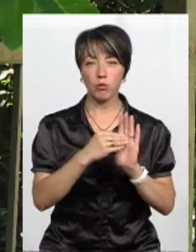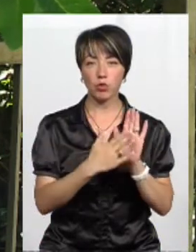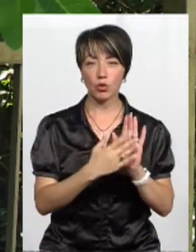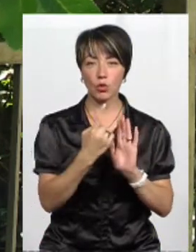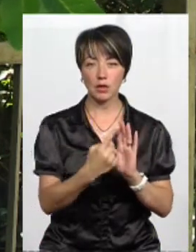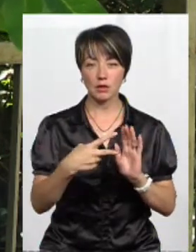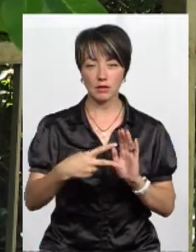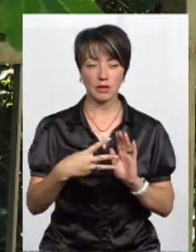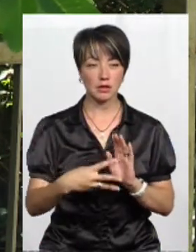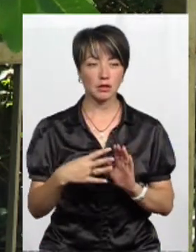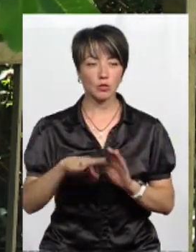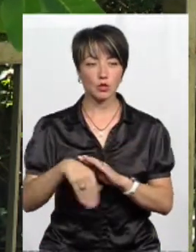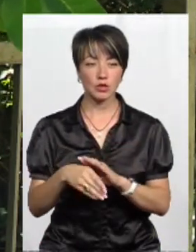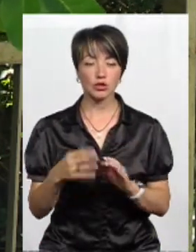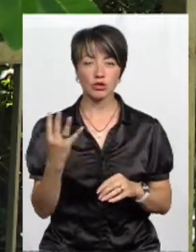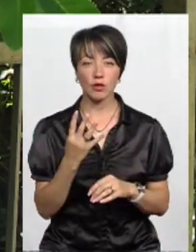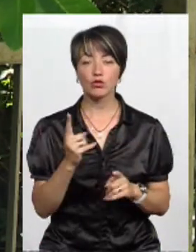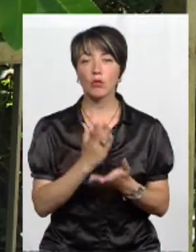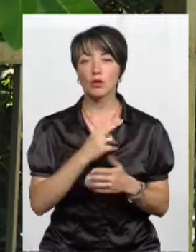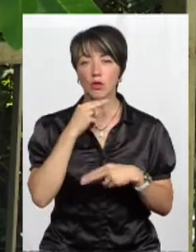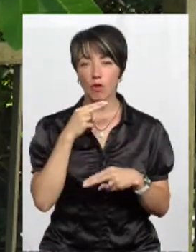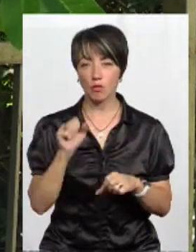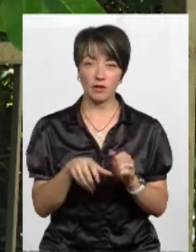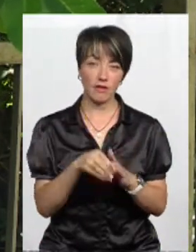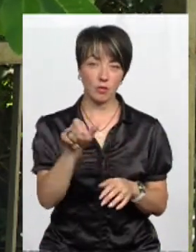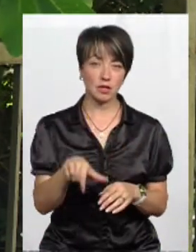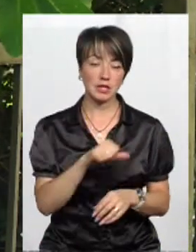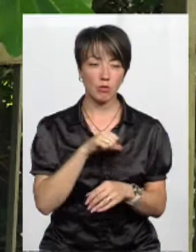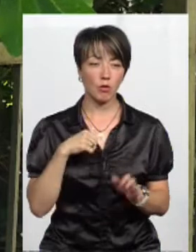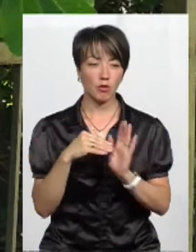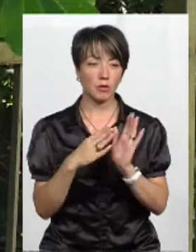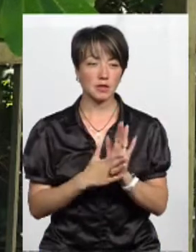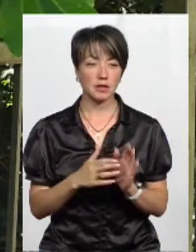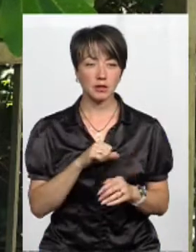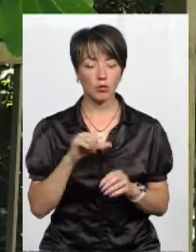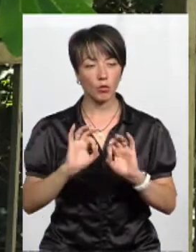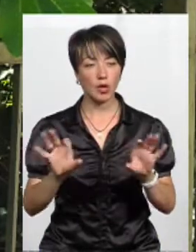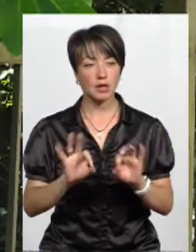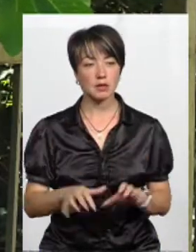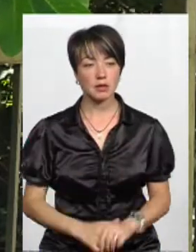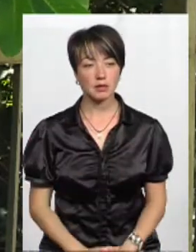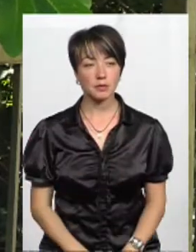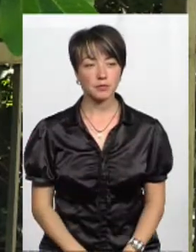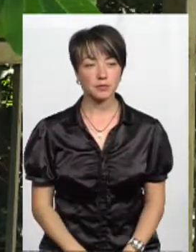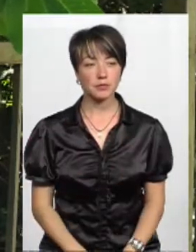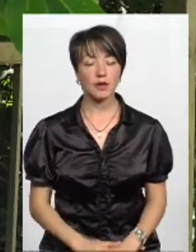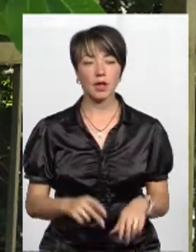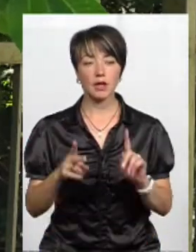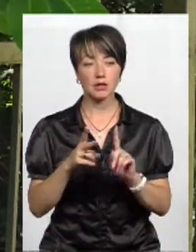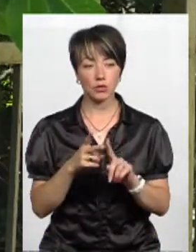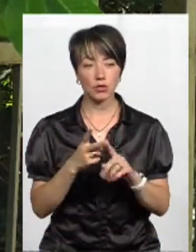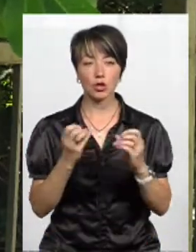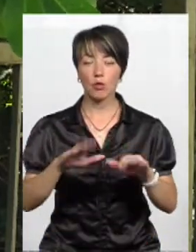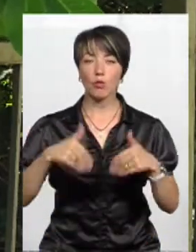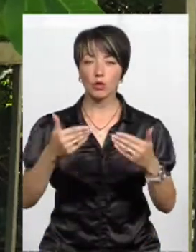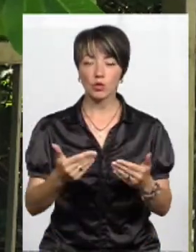пустий, четвертий. Тобто що малося на увазі? А можливо, виборцю самому потрібно вписати якийсь пункт. Хай пояснить кандидат. Також кандидат